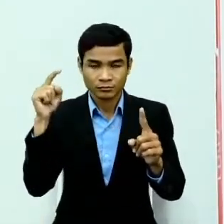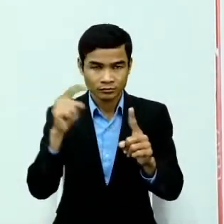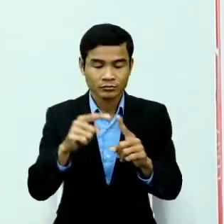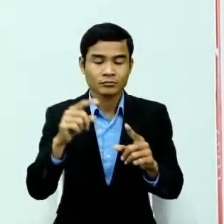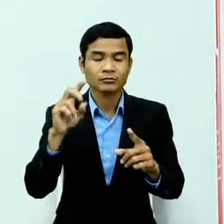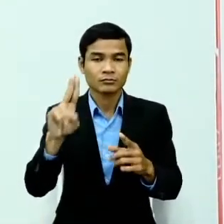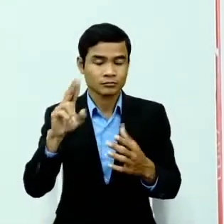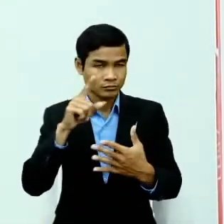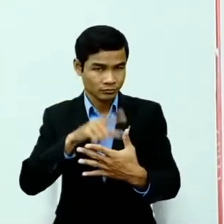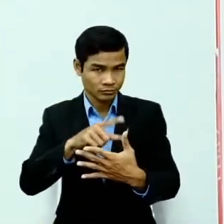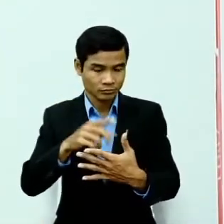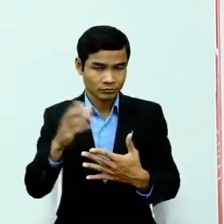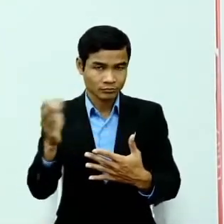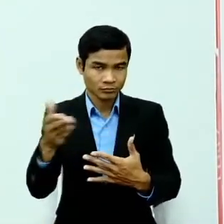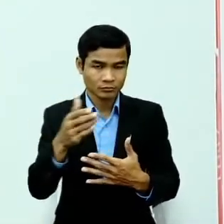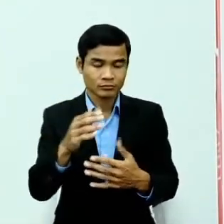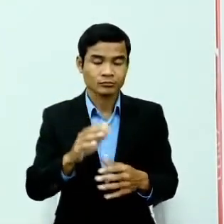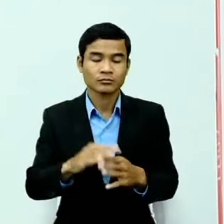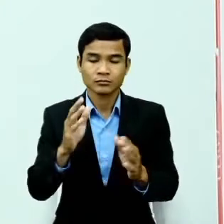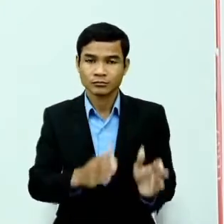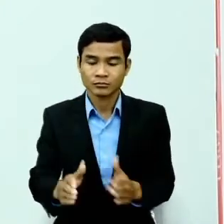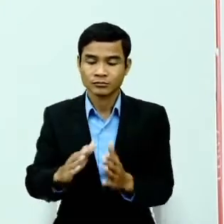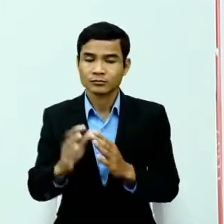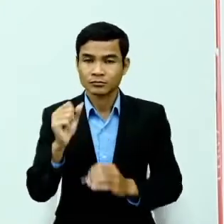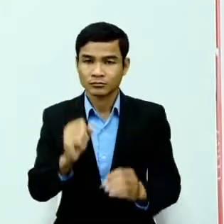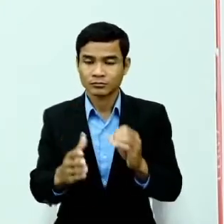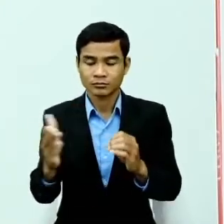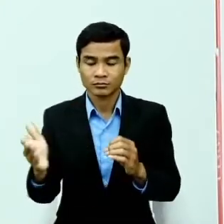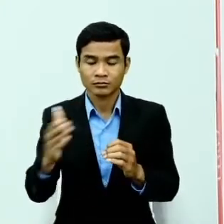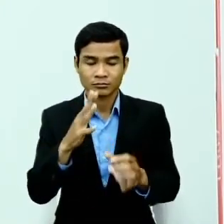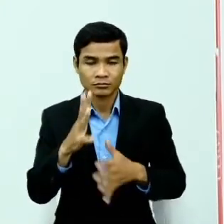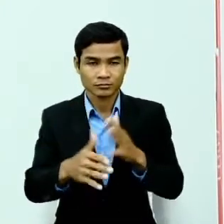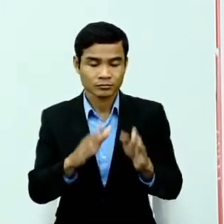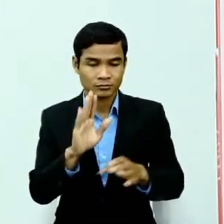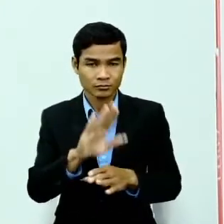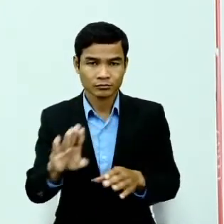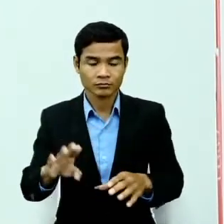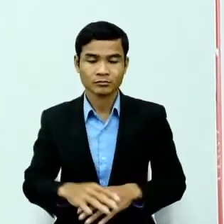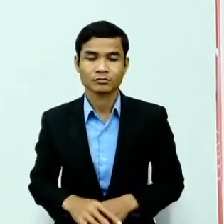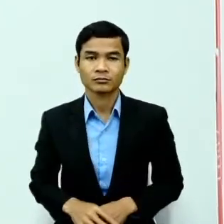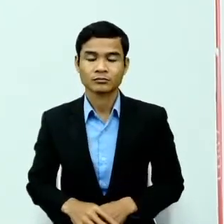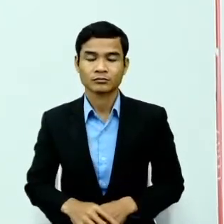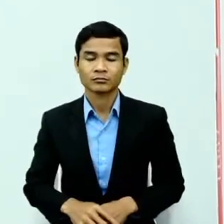ở tiệm chập đam ăn chập đam